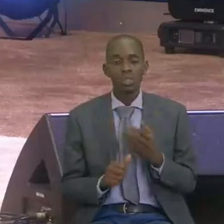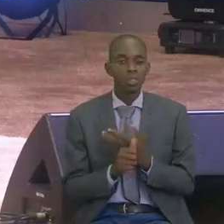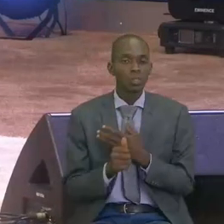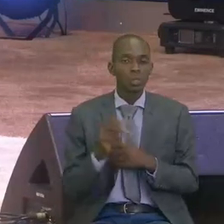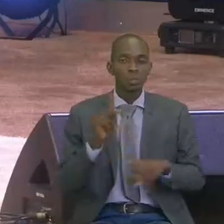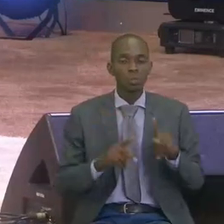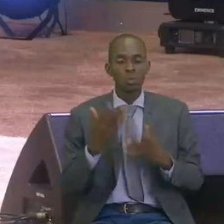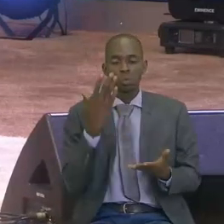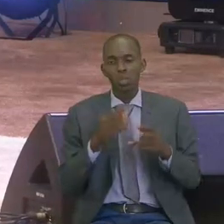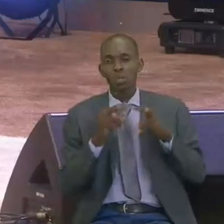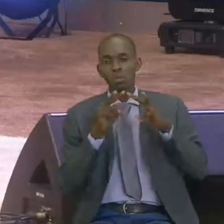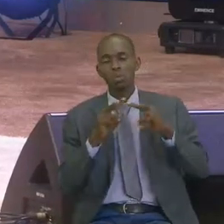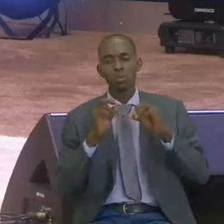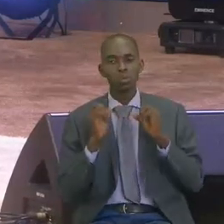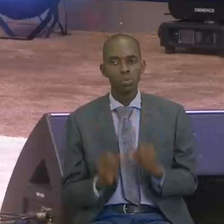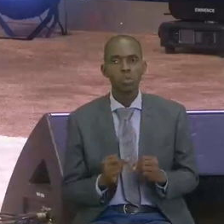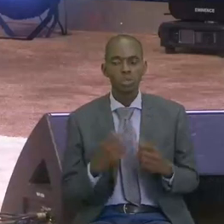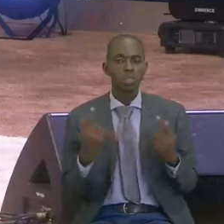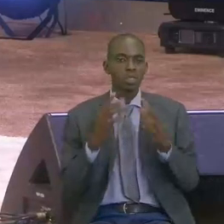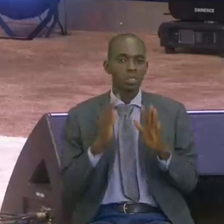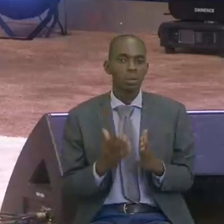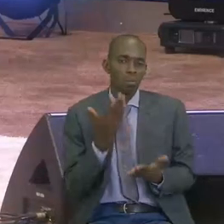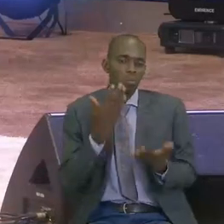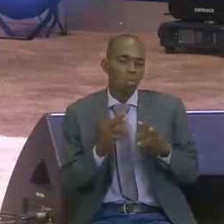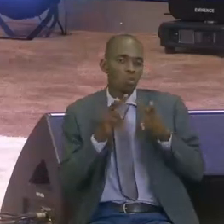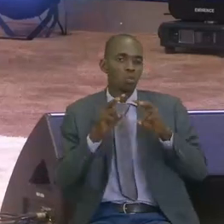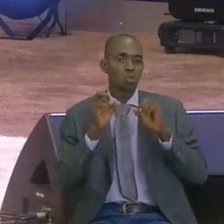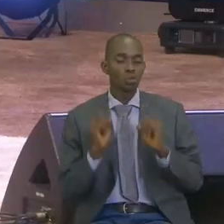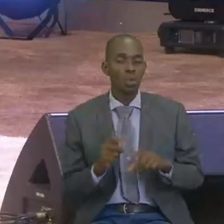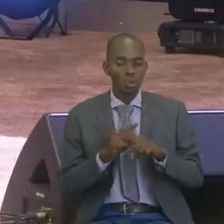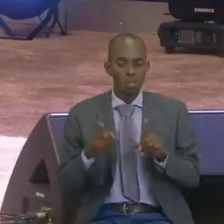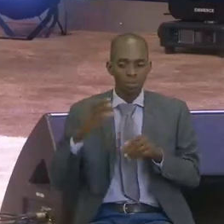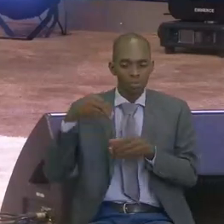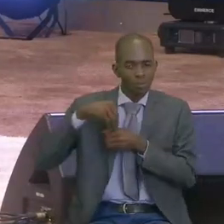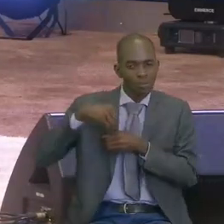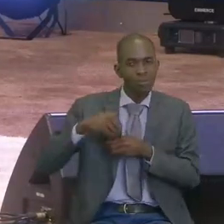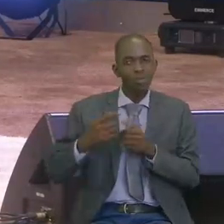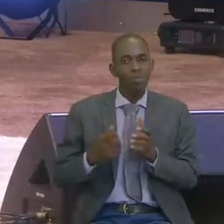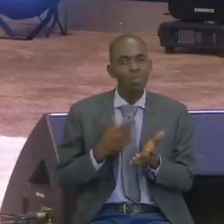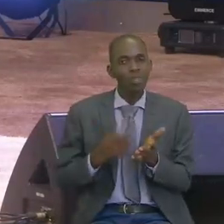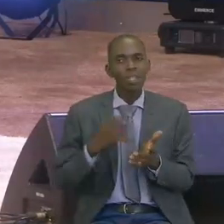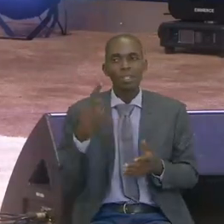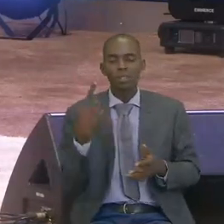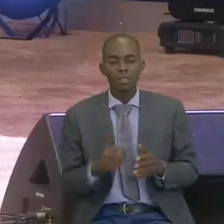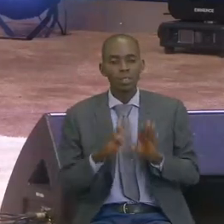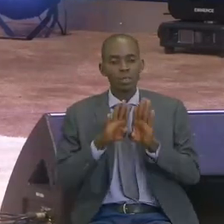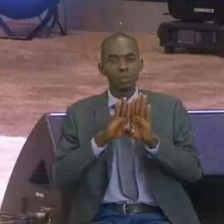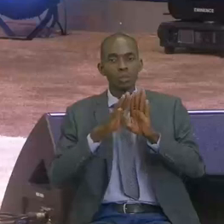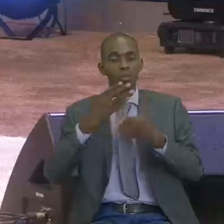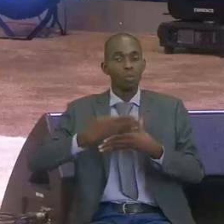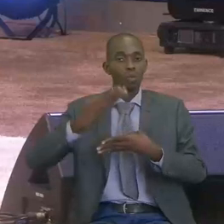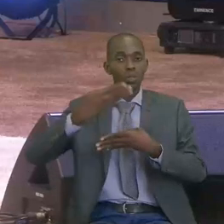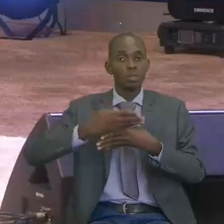peuvent se montrer forts, les païens, les inconvertis peuvent se montrer forts au dedans. Ils sont